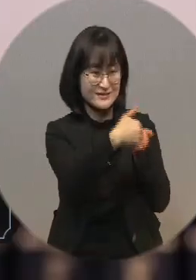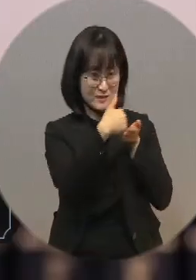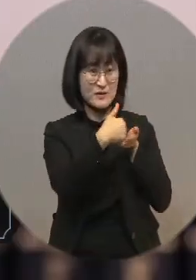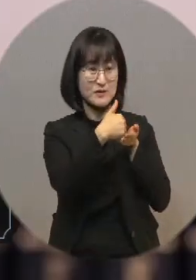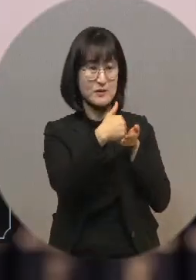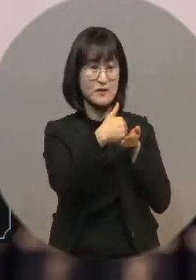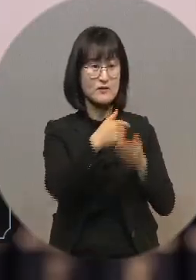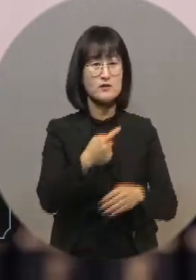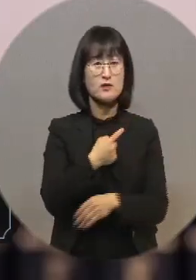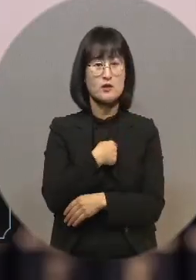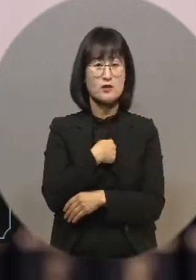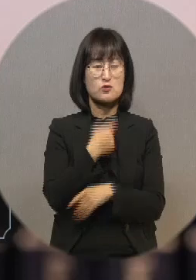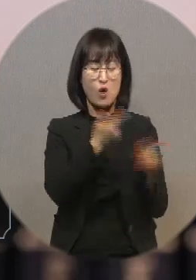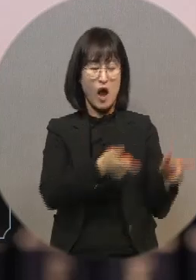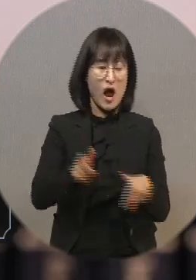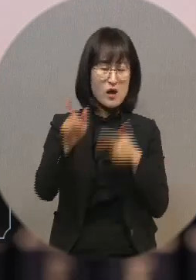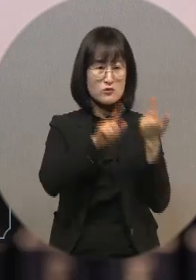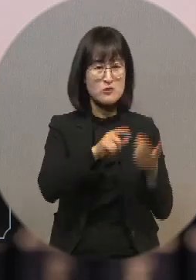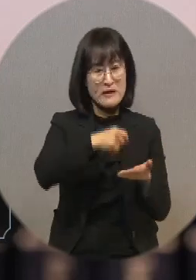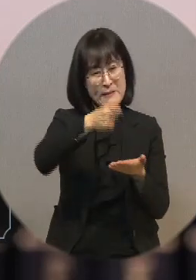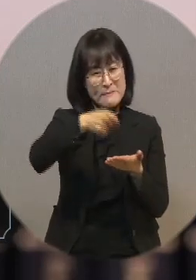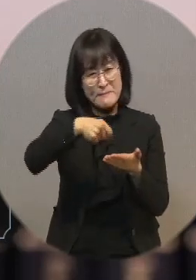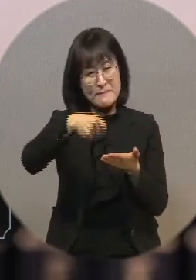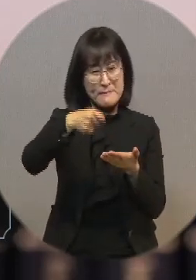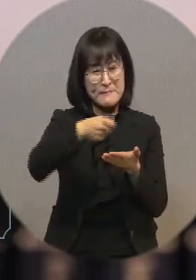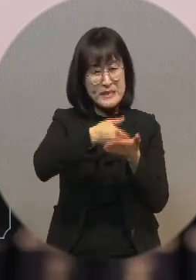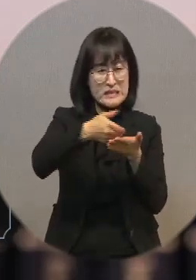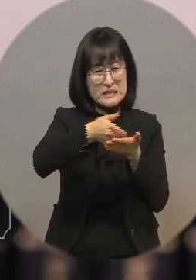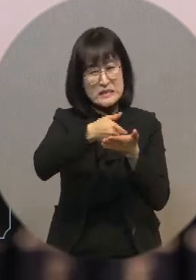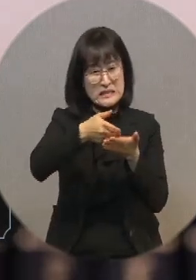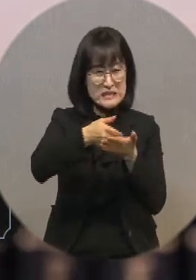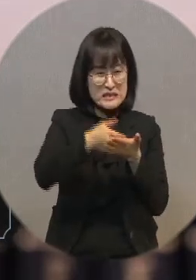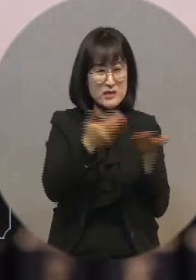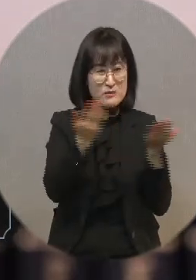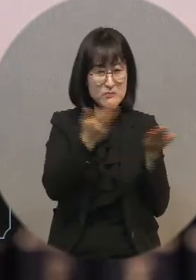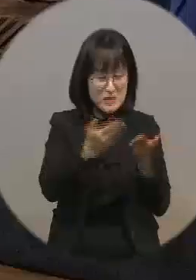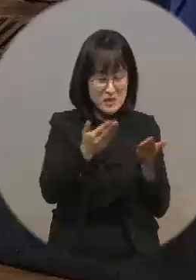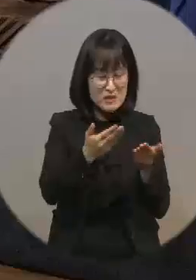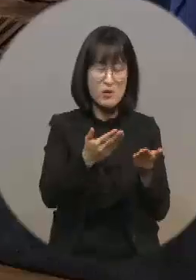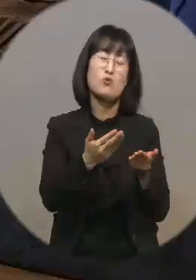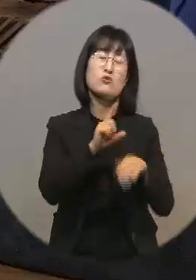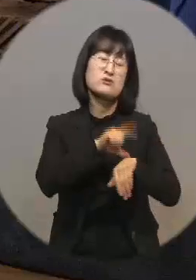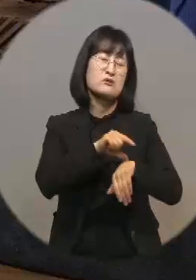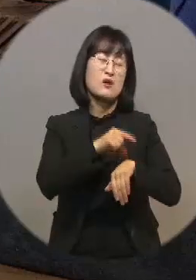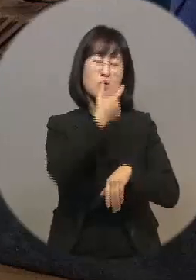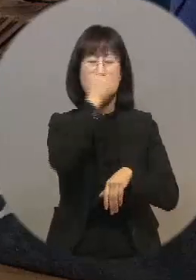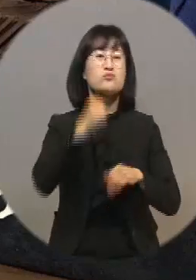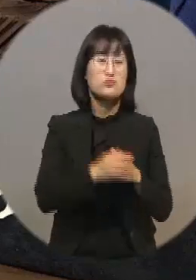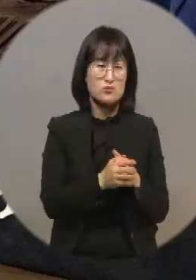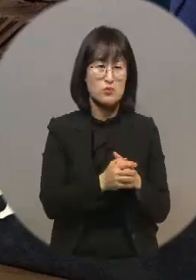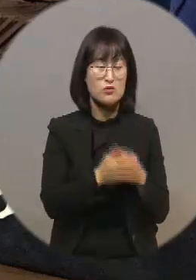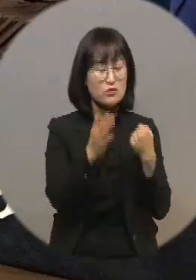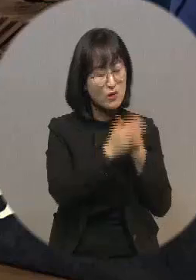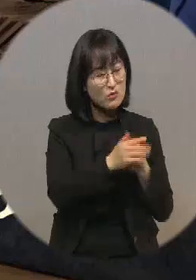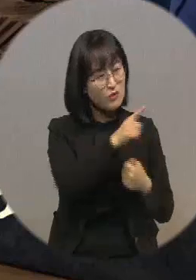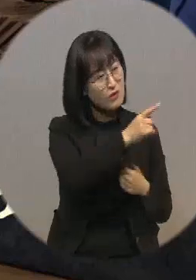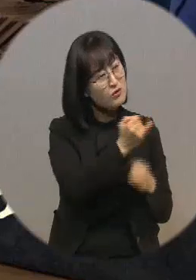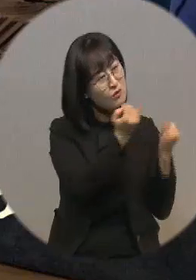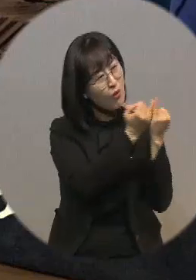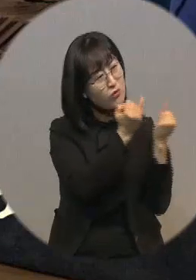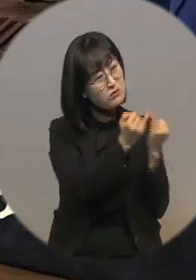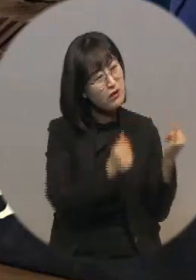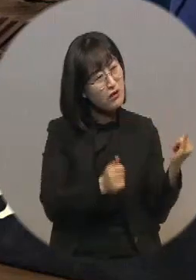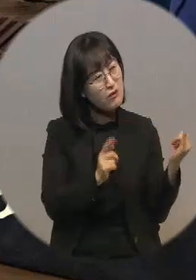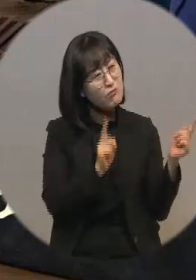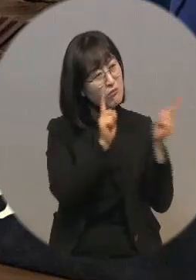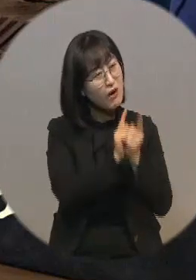종일 이제 펜을 잡아야 되고 이게 다른 그런 여가 시간이 부족한 직업인데 이거는 약간 민폐가 되지 않나 해서 처음에는